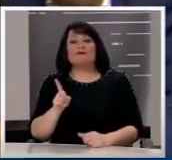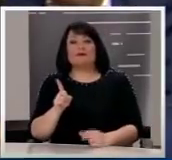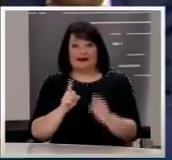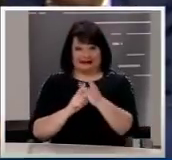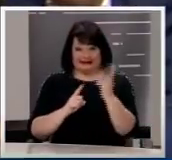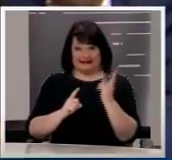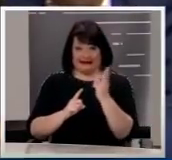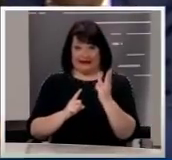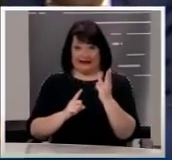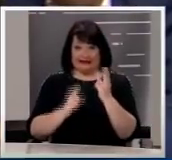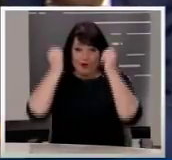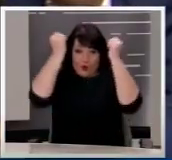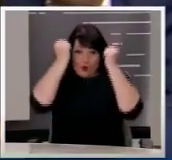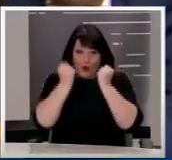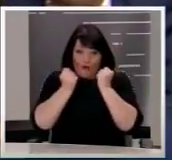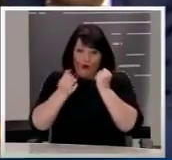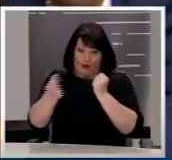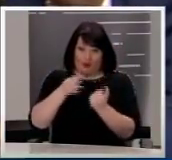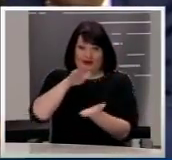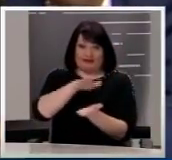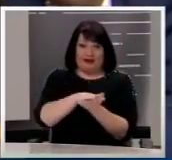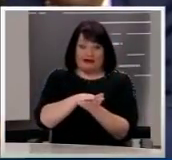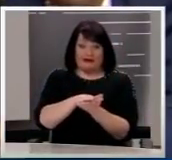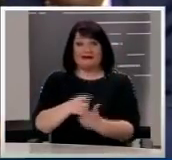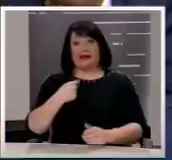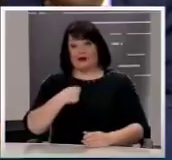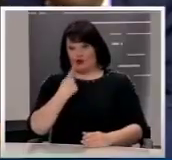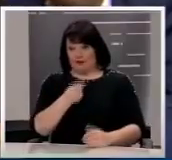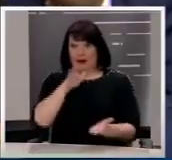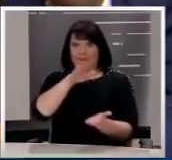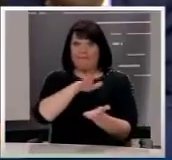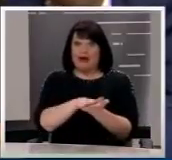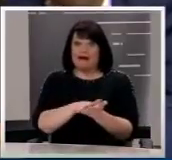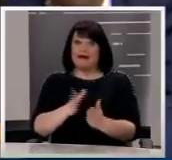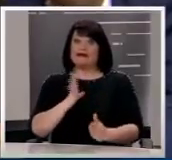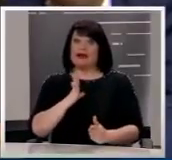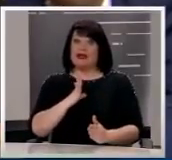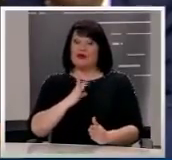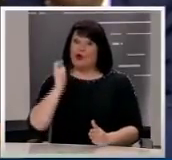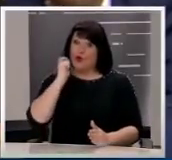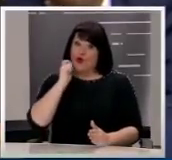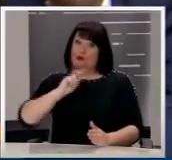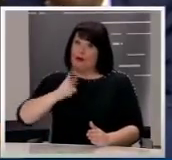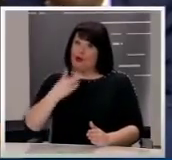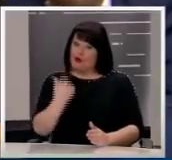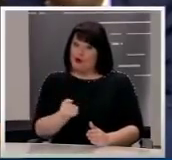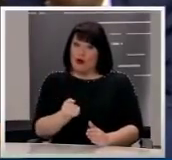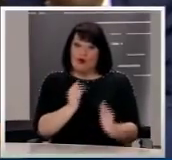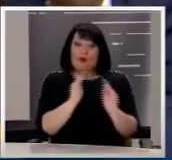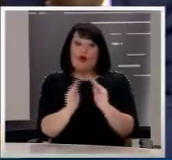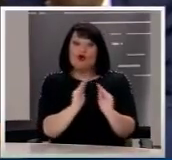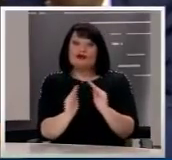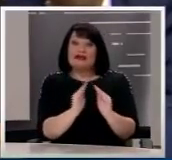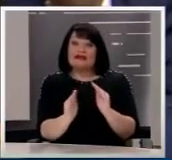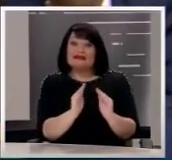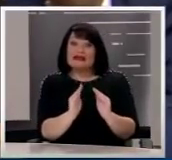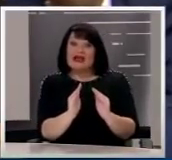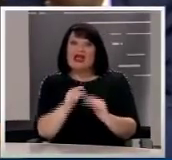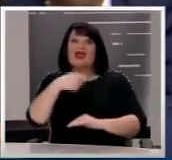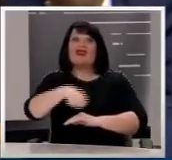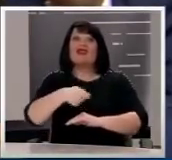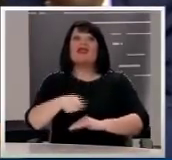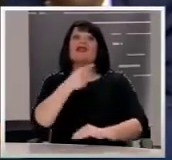τρεις κουκουλοφόροι κατ' εσάς, προστατευόμενοι όμως άνθρωποι οι οποίοι έχουν όνομα και επώνυμο, βρίσκονται ήδη στη